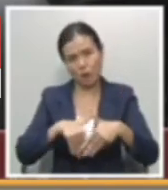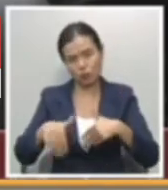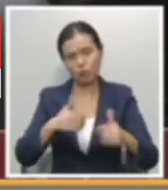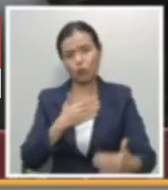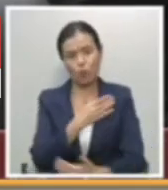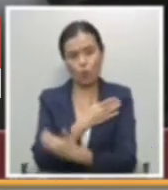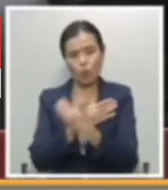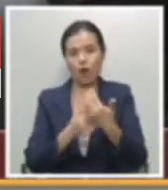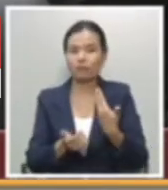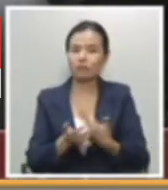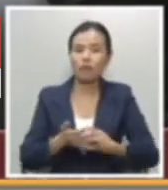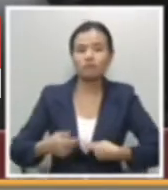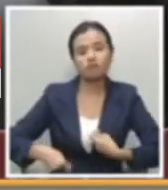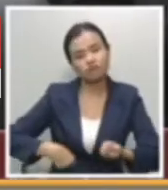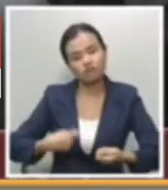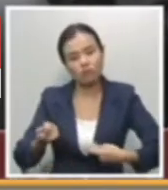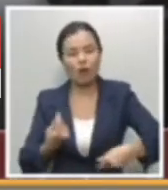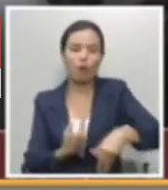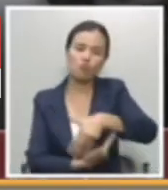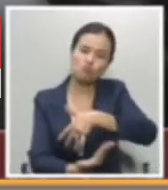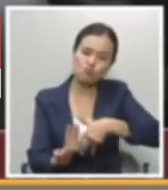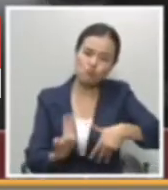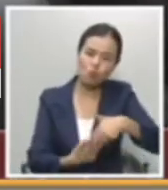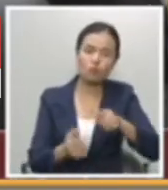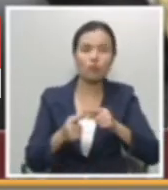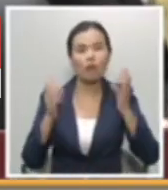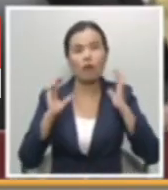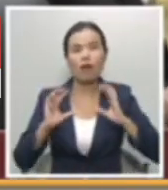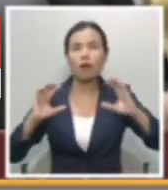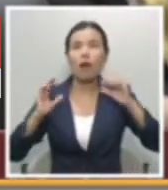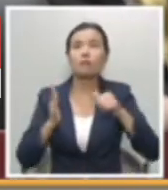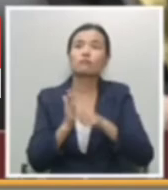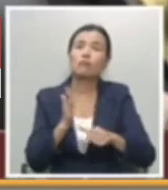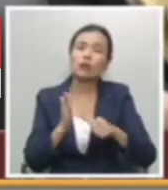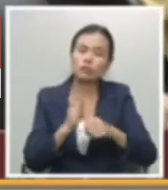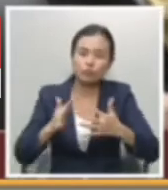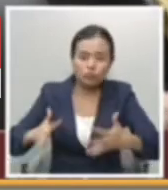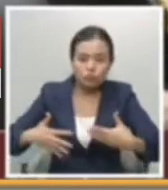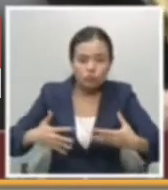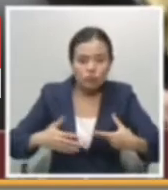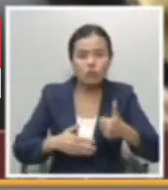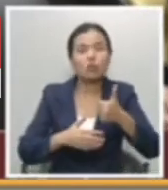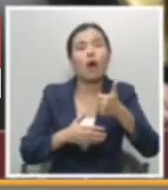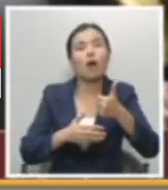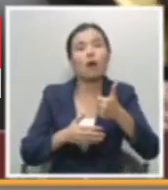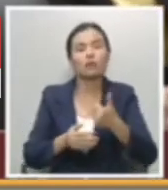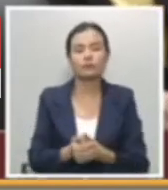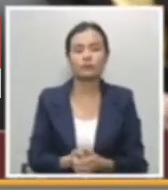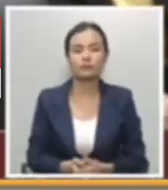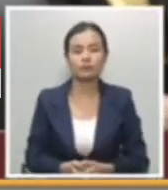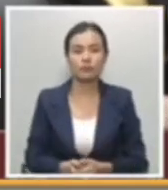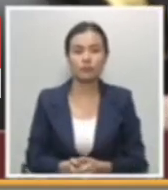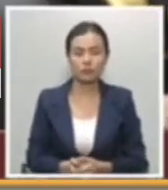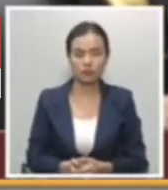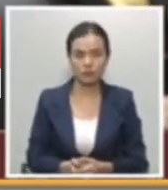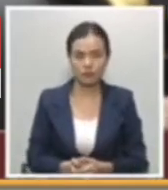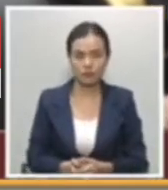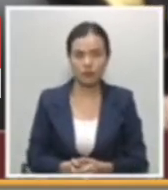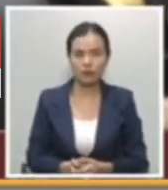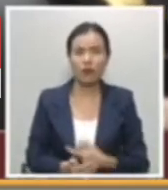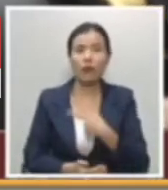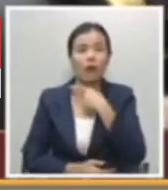อกาสจับจ่ายใช้สอยรัฐก็จะเก็บภาษีได้เพิ่มมากขึ้นนะแนวโน้มแห่งการข